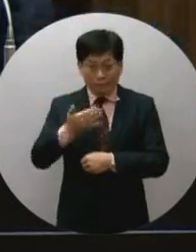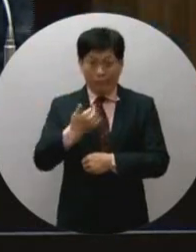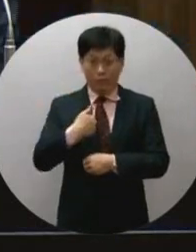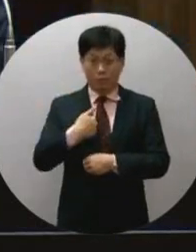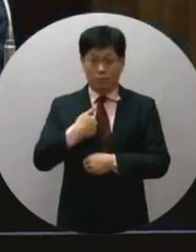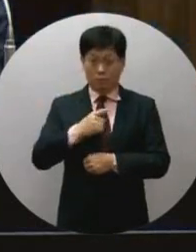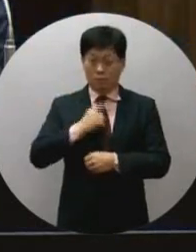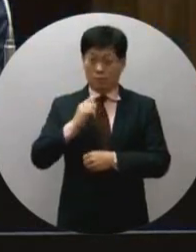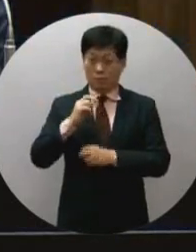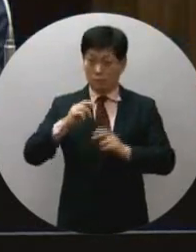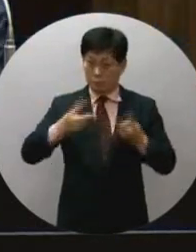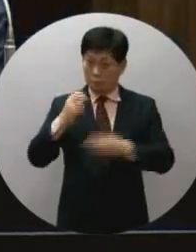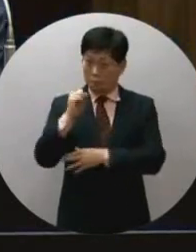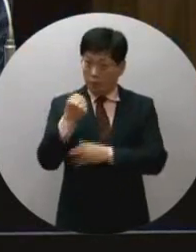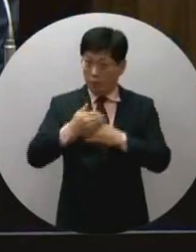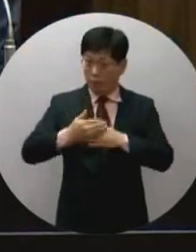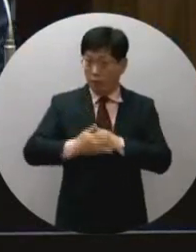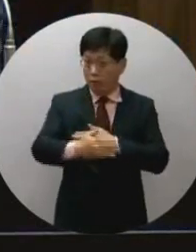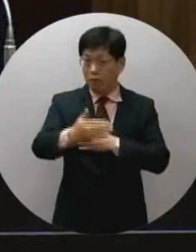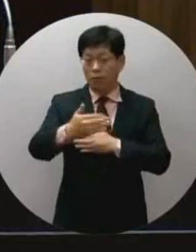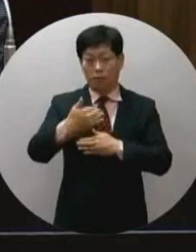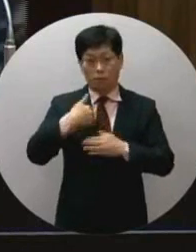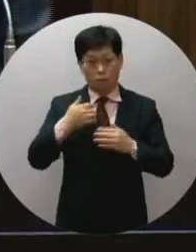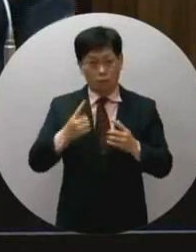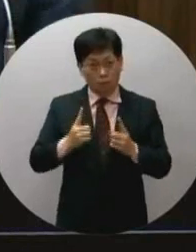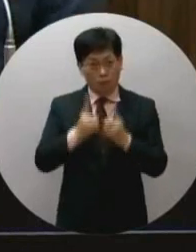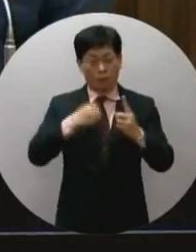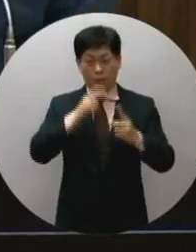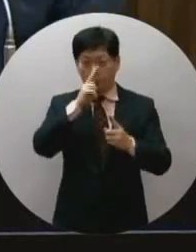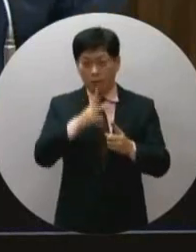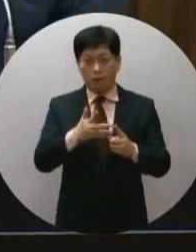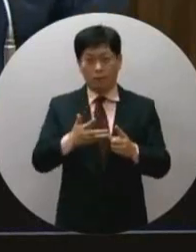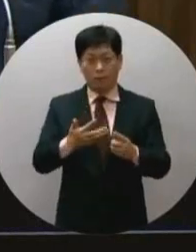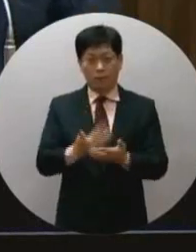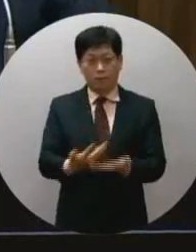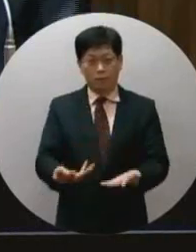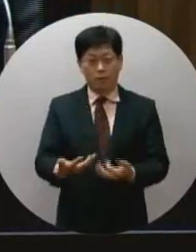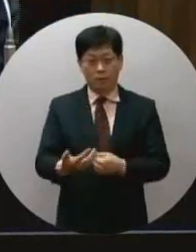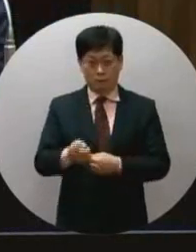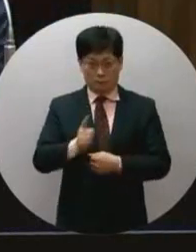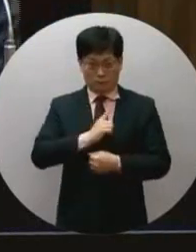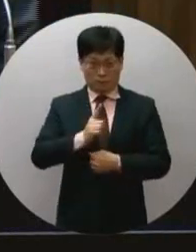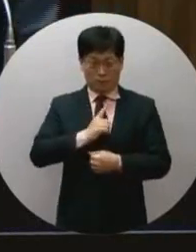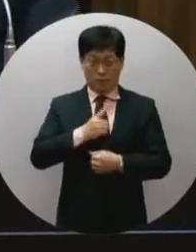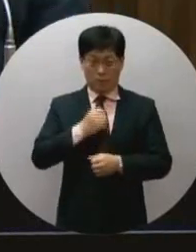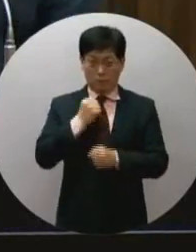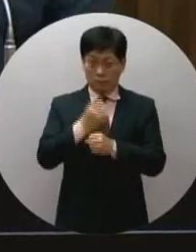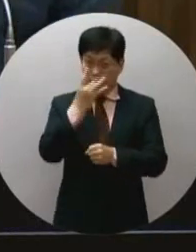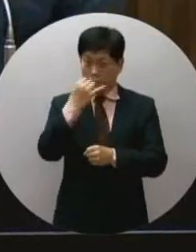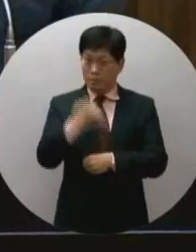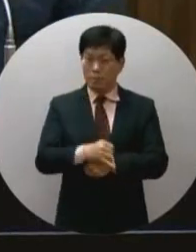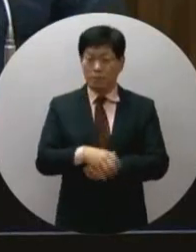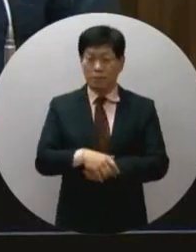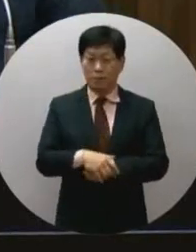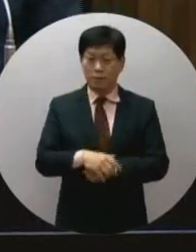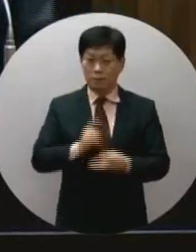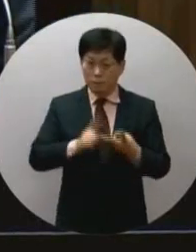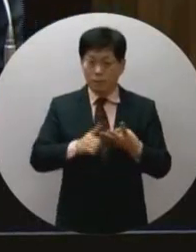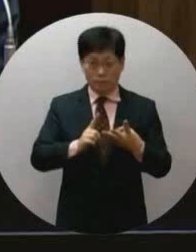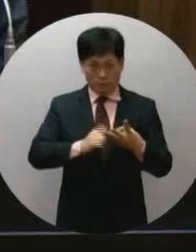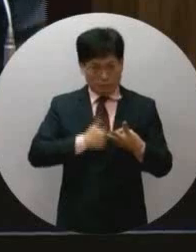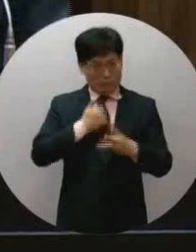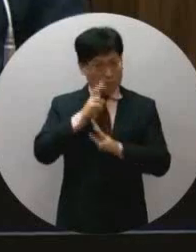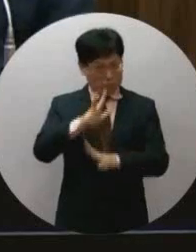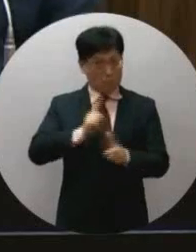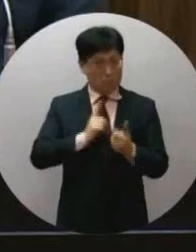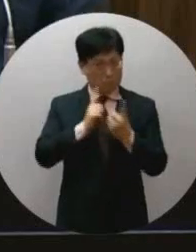言，民进党来做就好。那你不要，你们都没有，所以你选后出来，我认为当然就是一定要做给大家看啊，哦，就是说有民